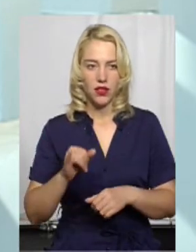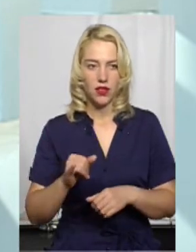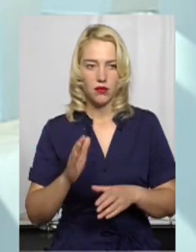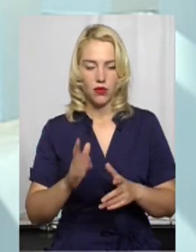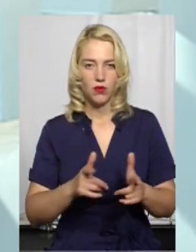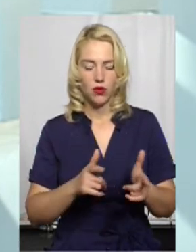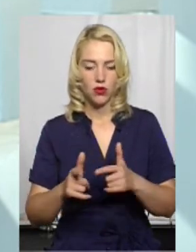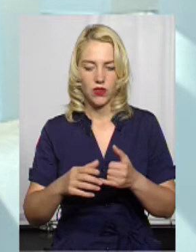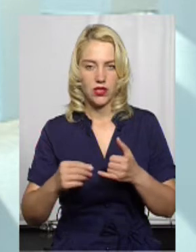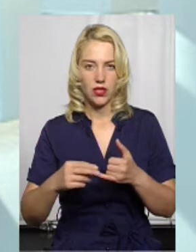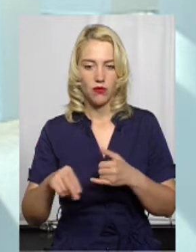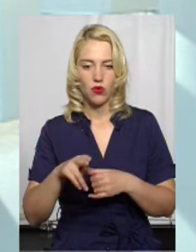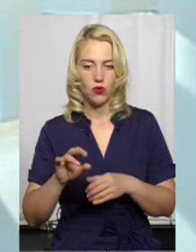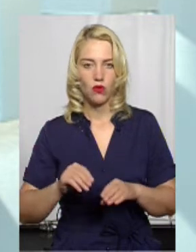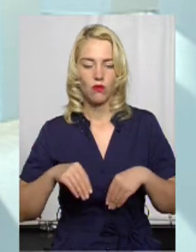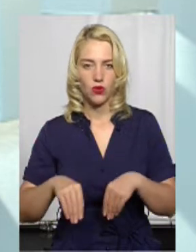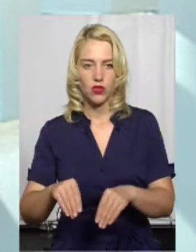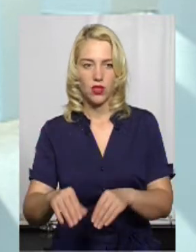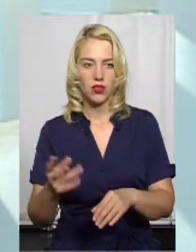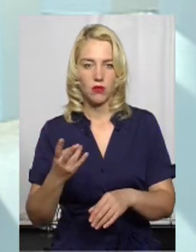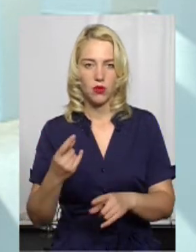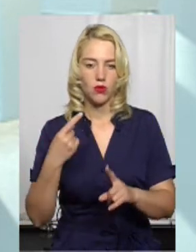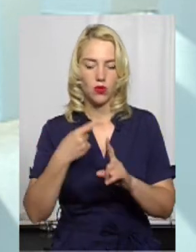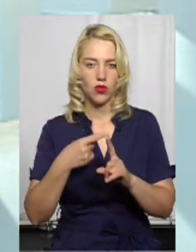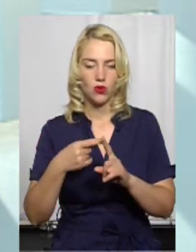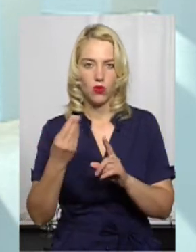трошки підготувати землю до посадки, ну і потрібні додаткові